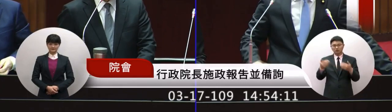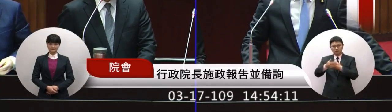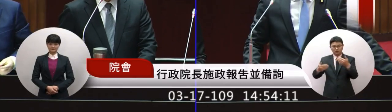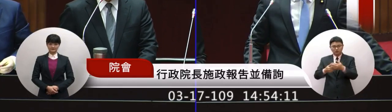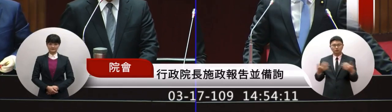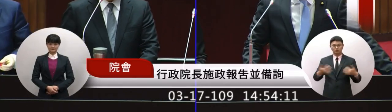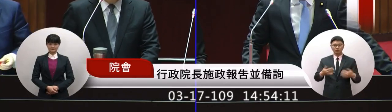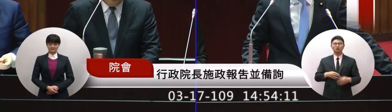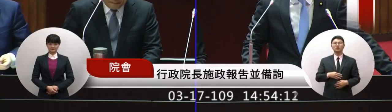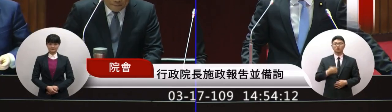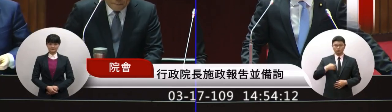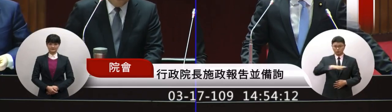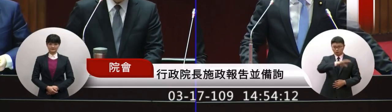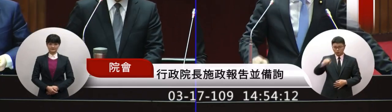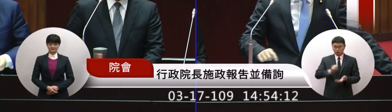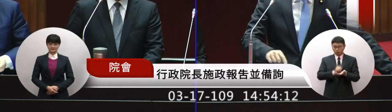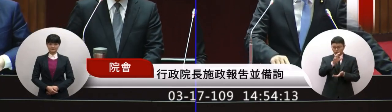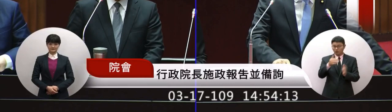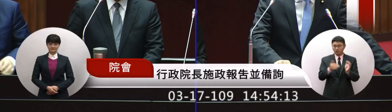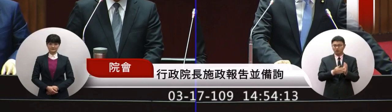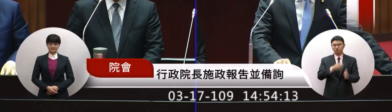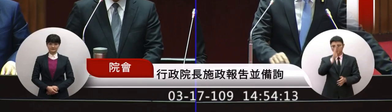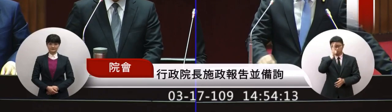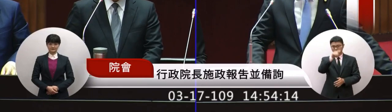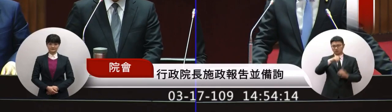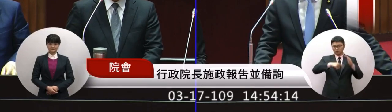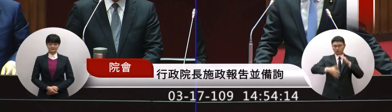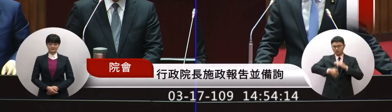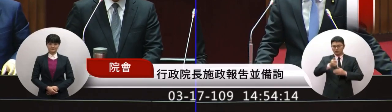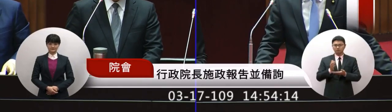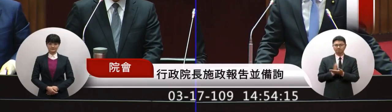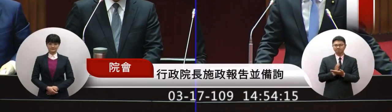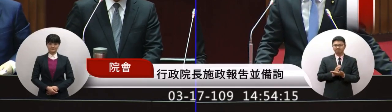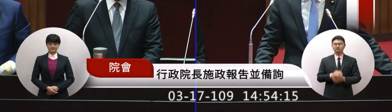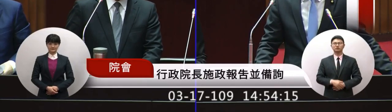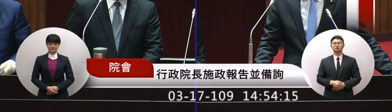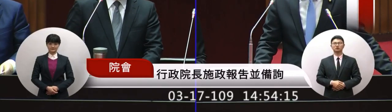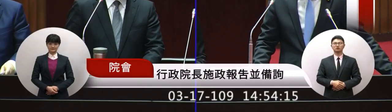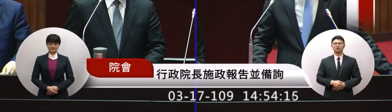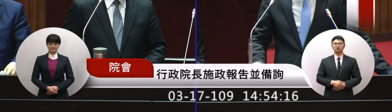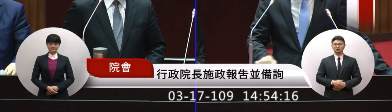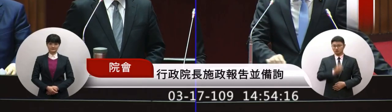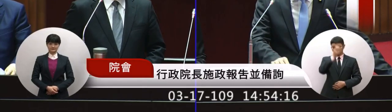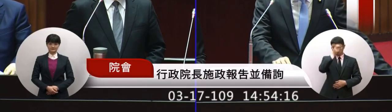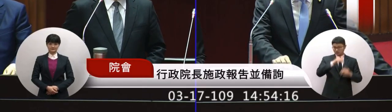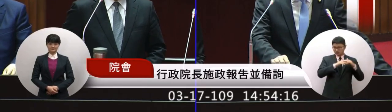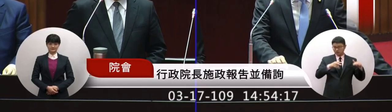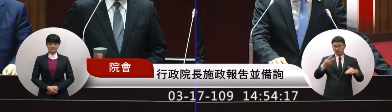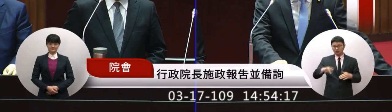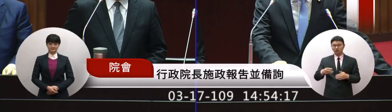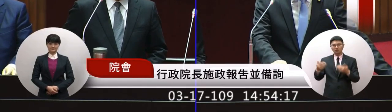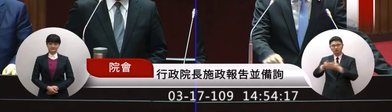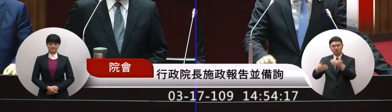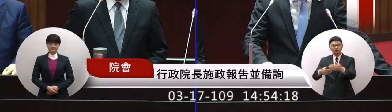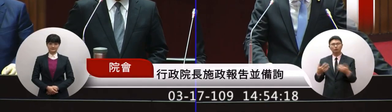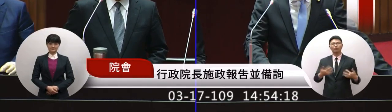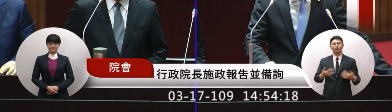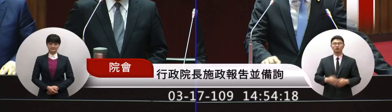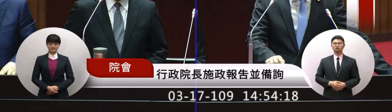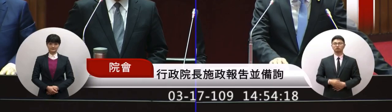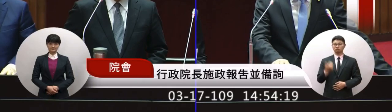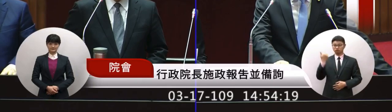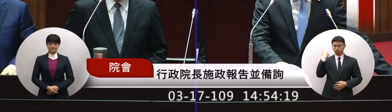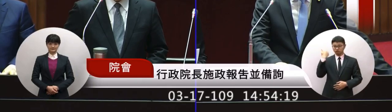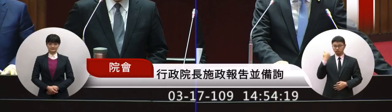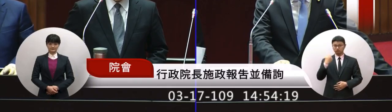再请院长来做一个这个评论。好，我们来看治安跟交安。院长当时在